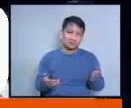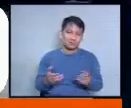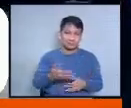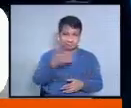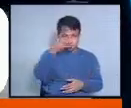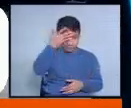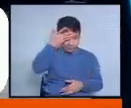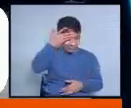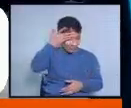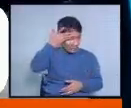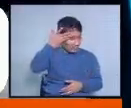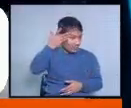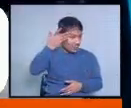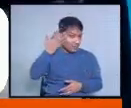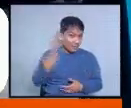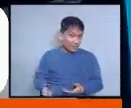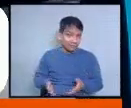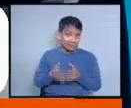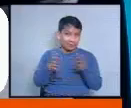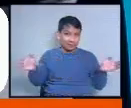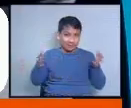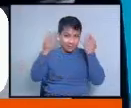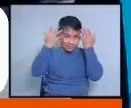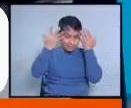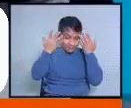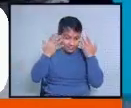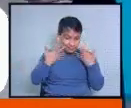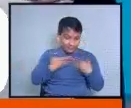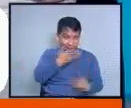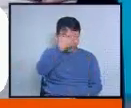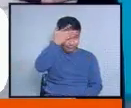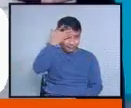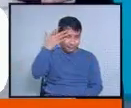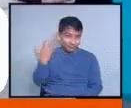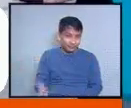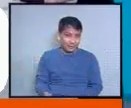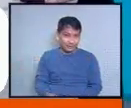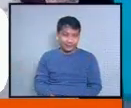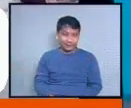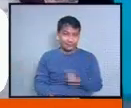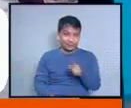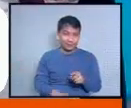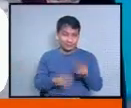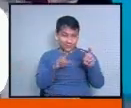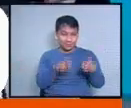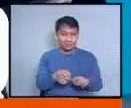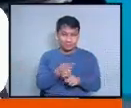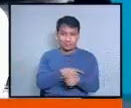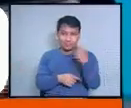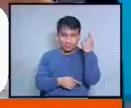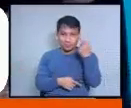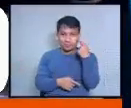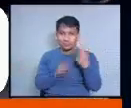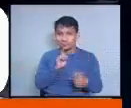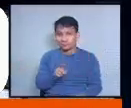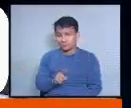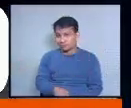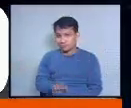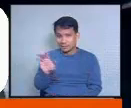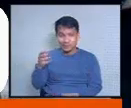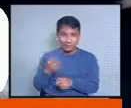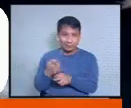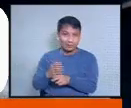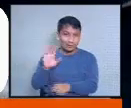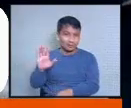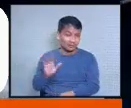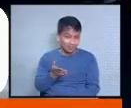nyo, sinlaki nitong cellphone, papatak-patak sa inyo, pati yung mga investigan taga-gobyerno. Seryoso, sir. Okay, sir? Sige,